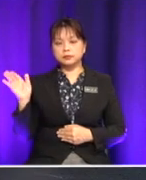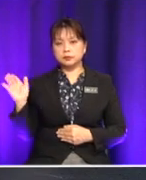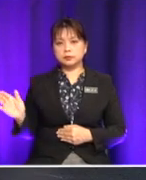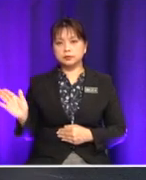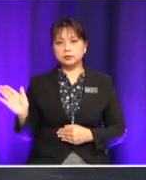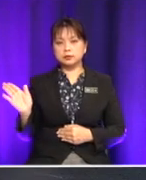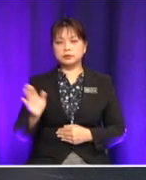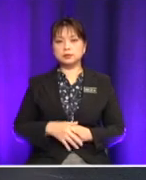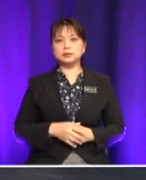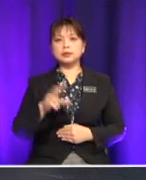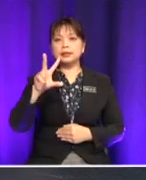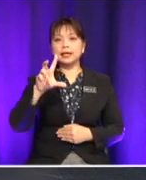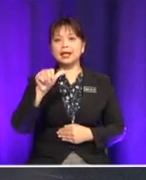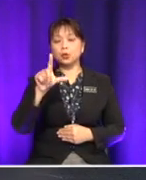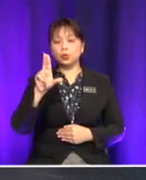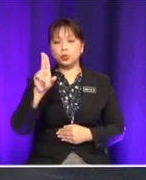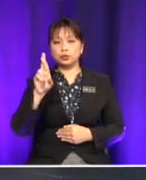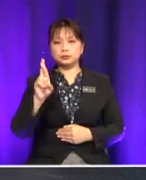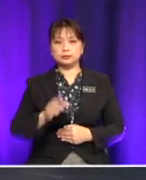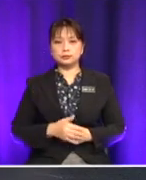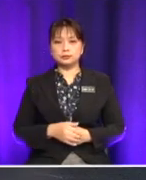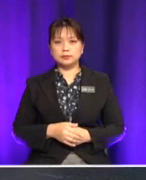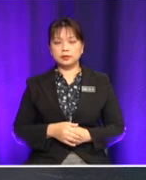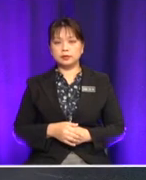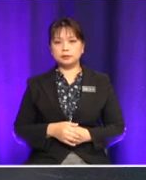alur nah nampak guys